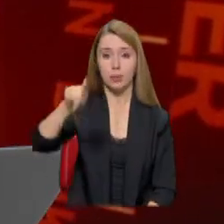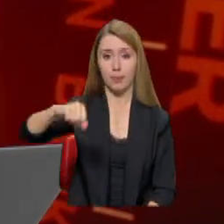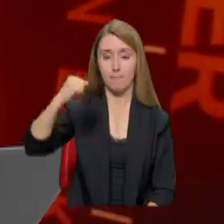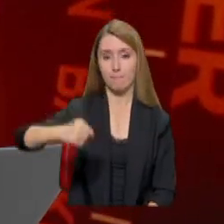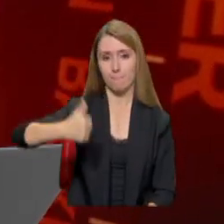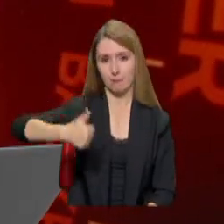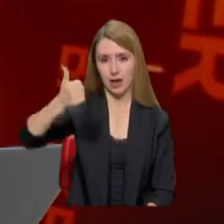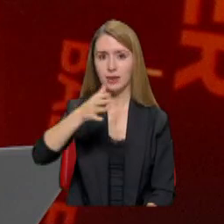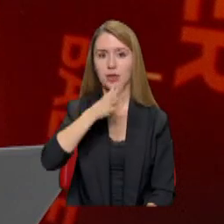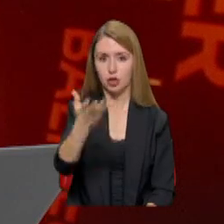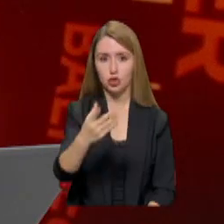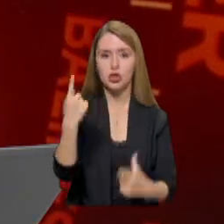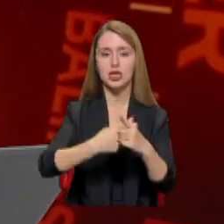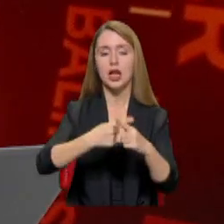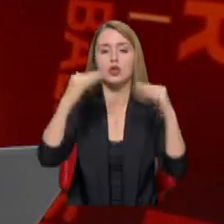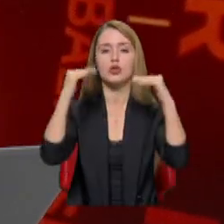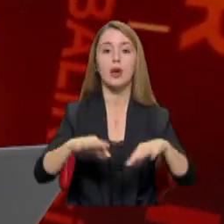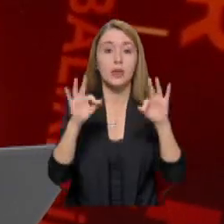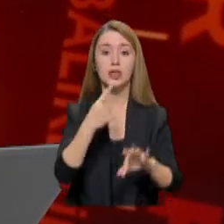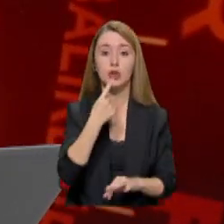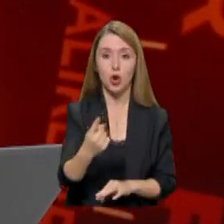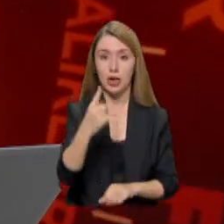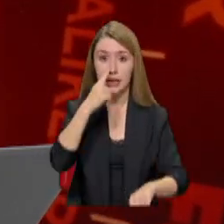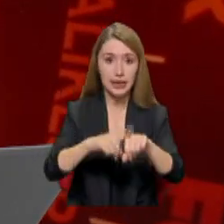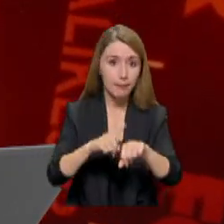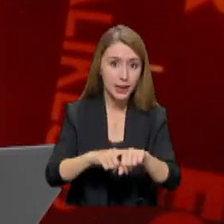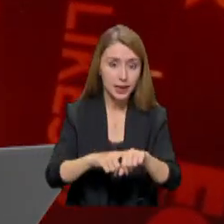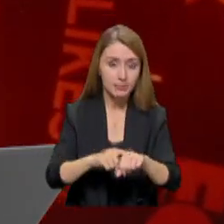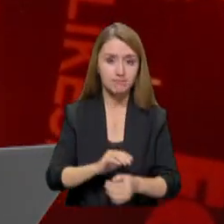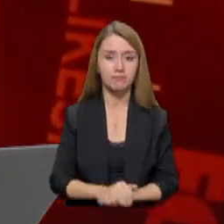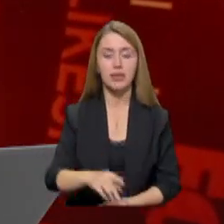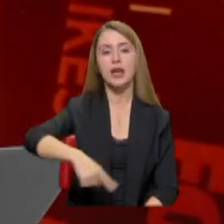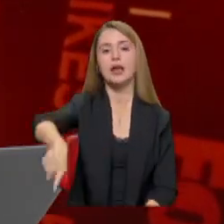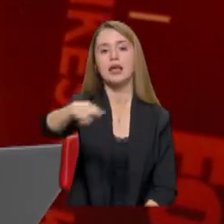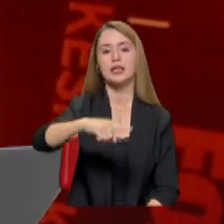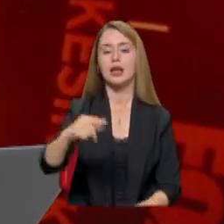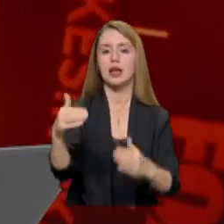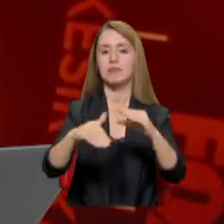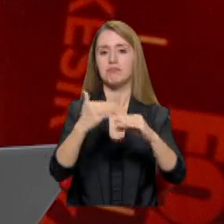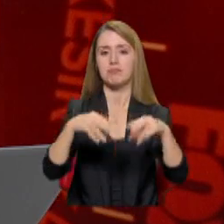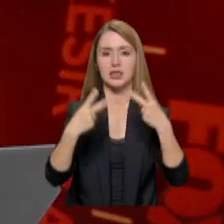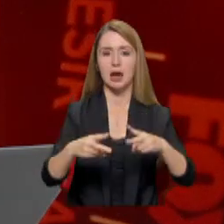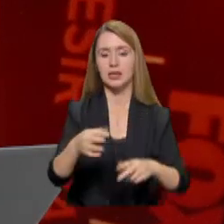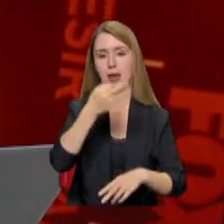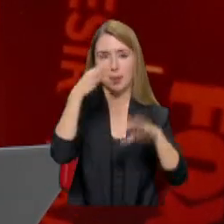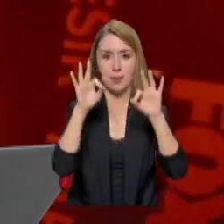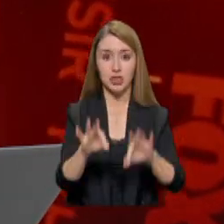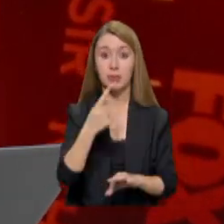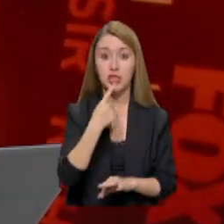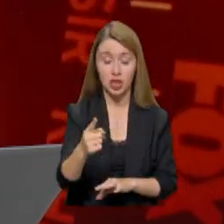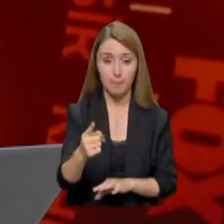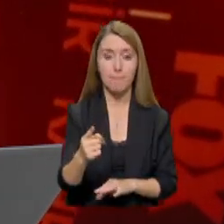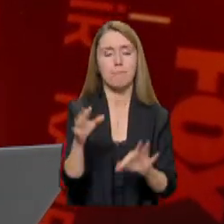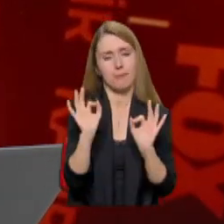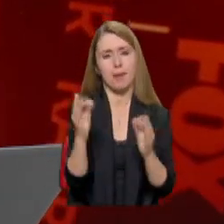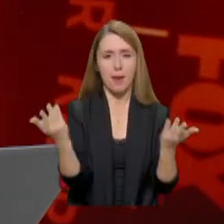Bakanı biliyorsunuz kiralar düşmeye başladı diyor. İnanalım mı? Sizler de yazabilirsiniz. Hemen başlayalım bültene diyeceğim